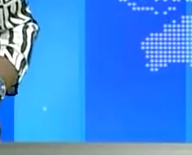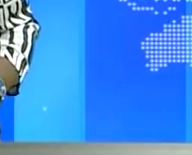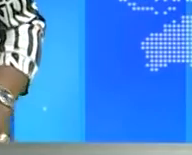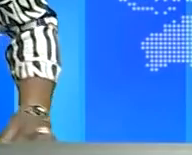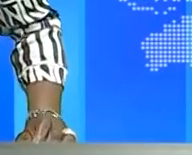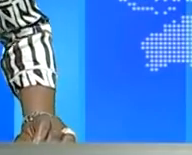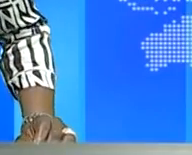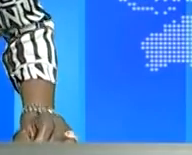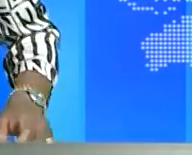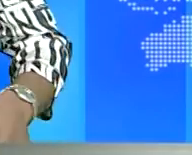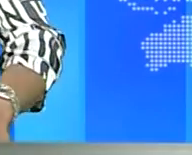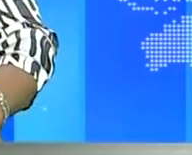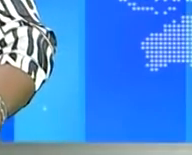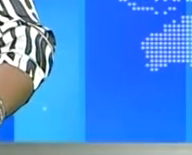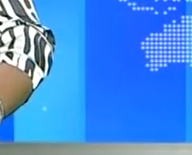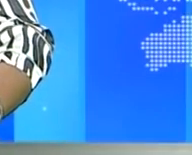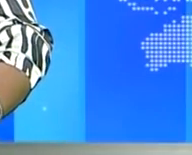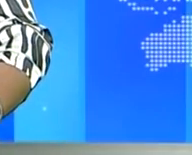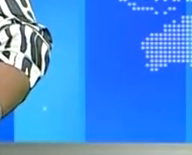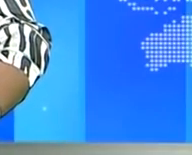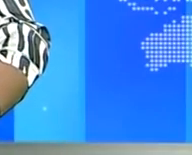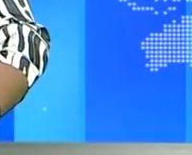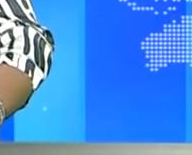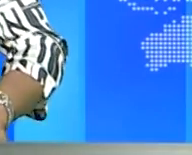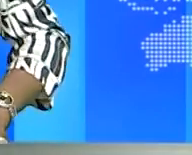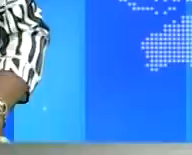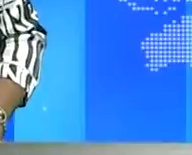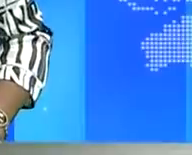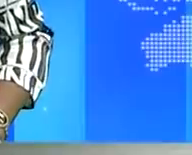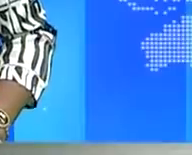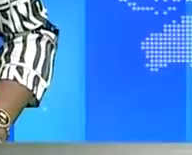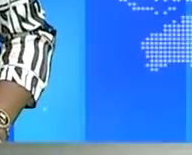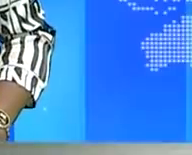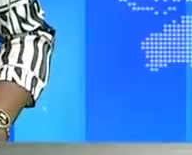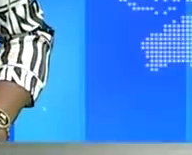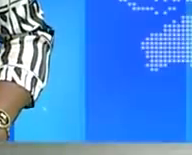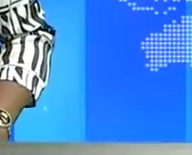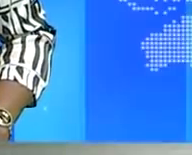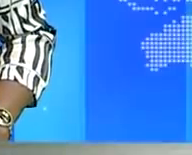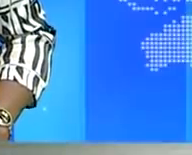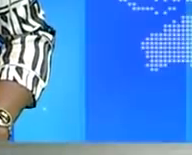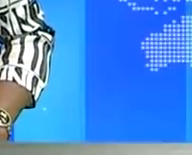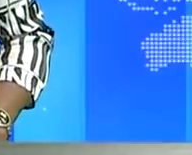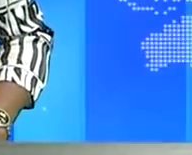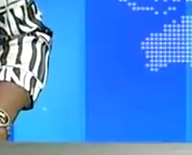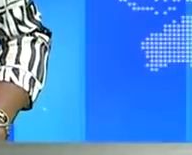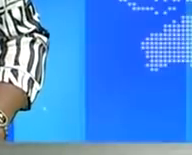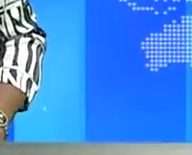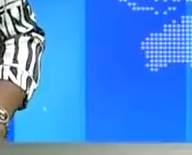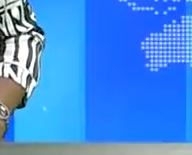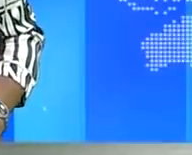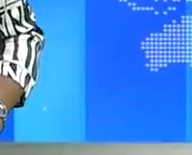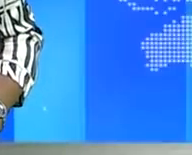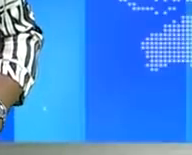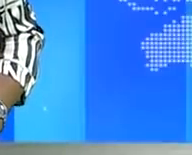Mesdames, Messieurs, bonsoir et bienvenue au 19h. Les titres, une folle rumeur a couru hier dans la soirée annonçant le décès du cardinal